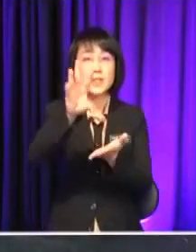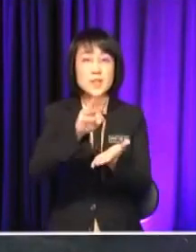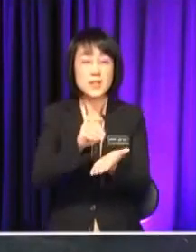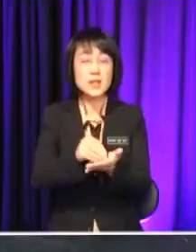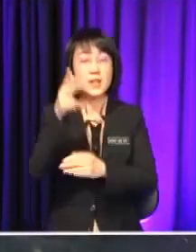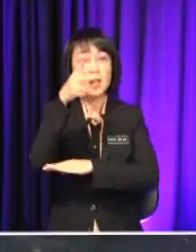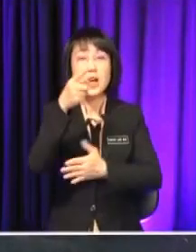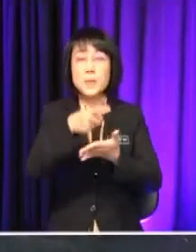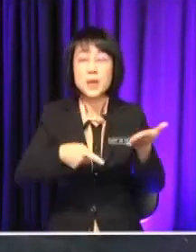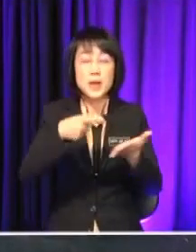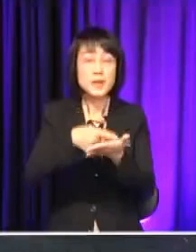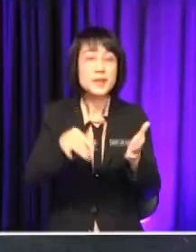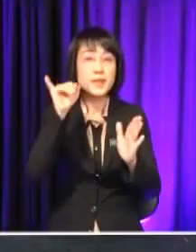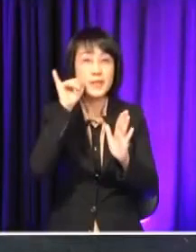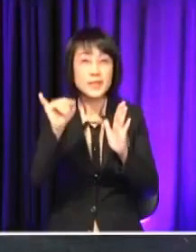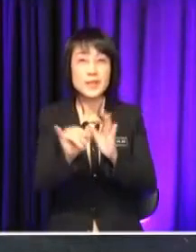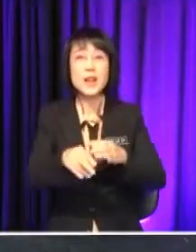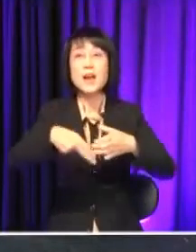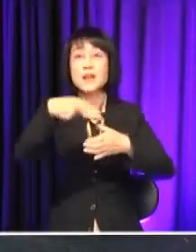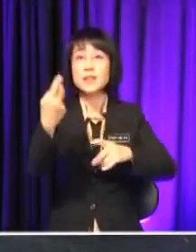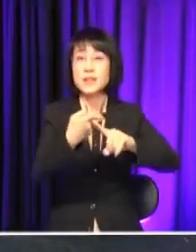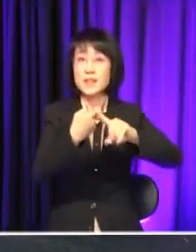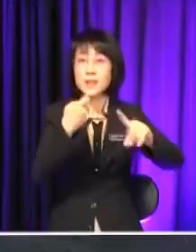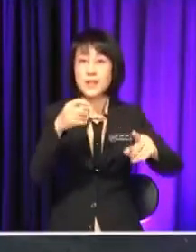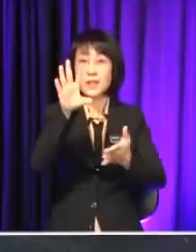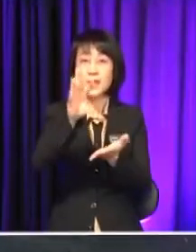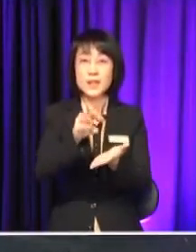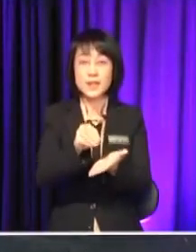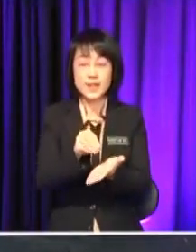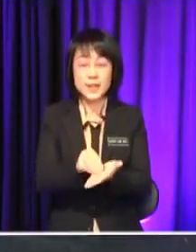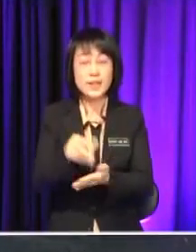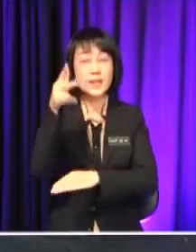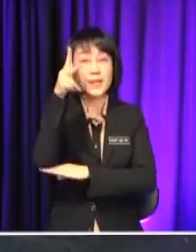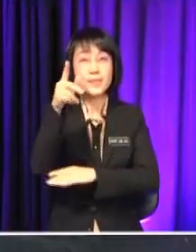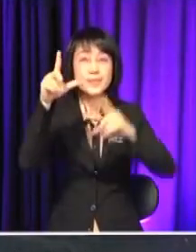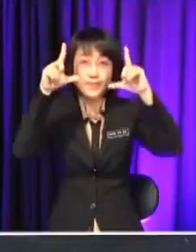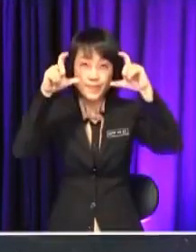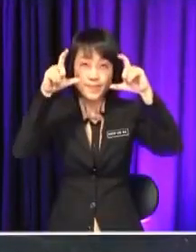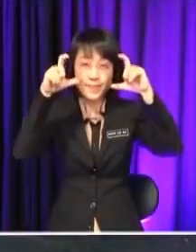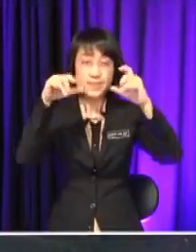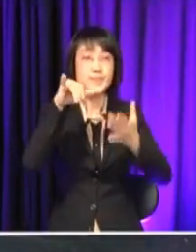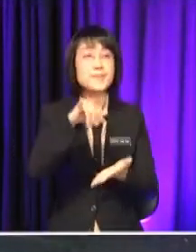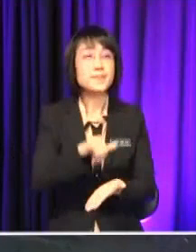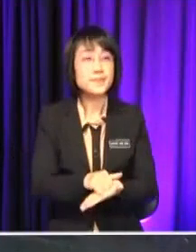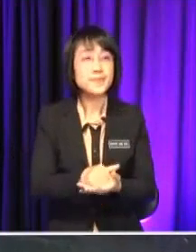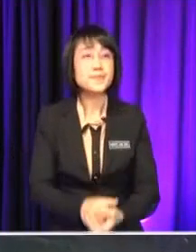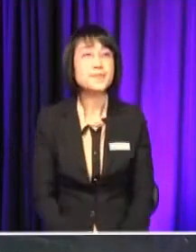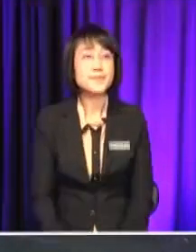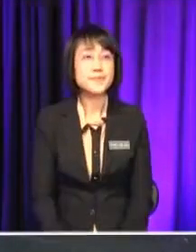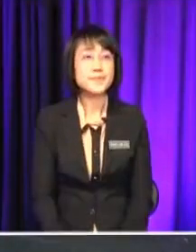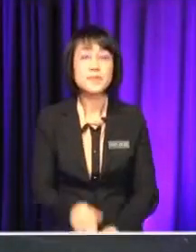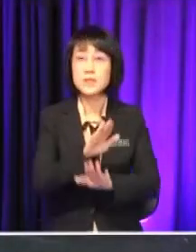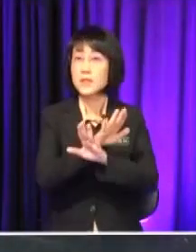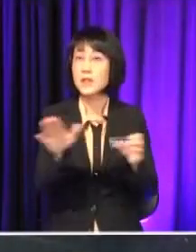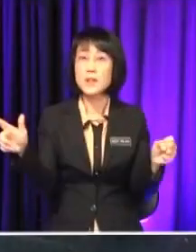saja image dan juga hasil daripada rekaman daripada Camry tersebut Oke seterusnya tak lengkap